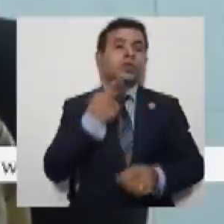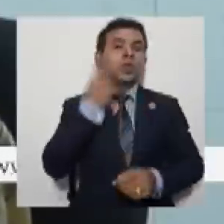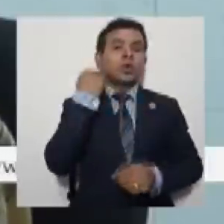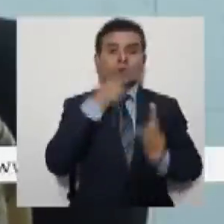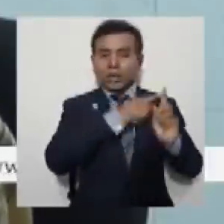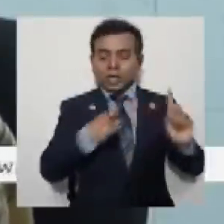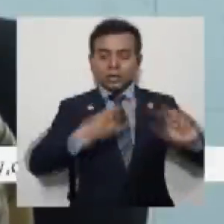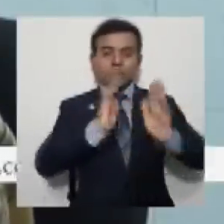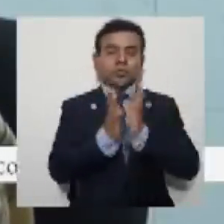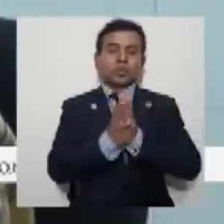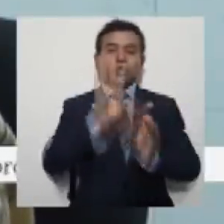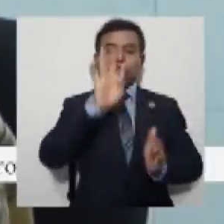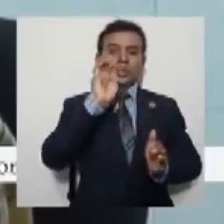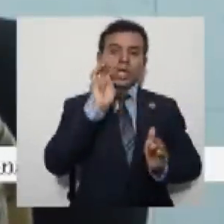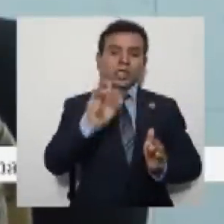40,096 জনকে এবং এ পর্যন্ত